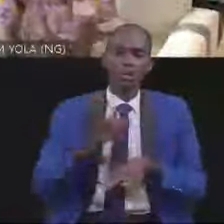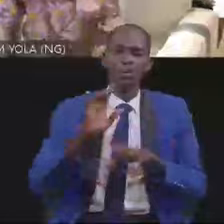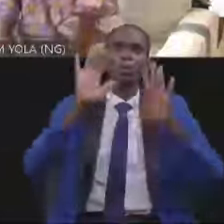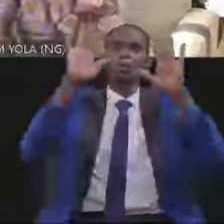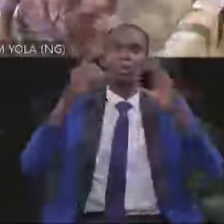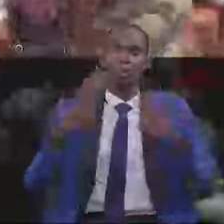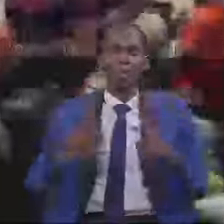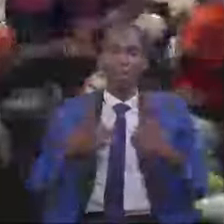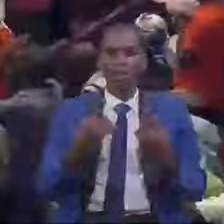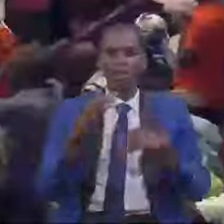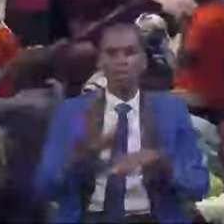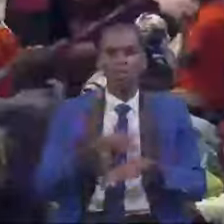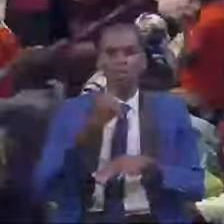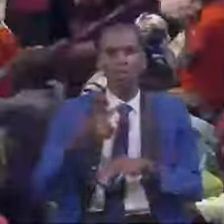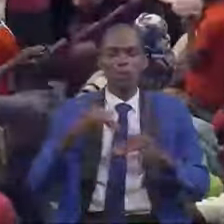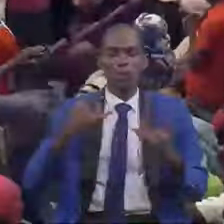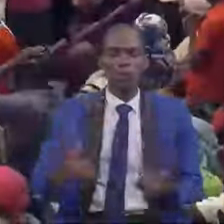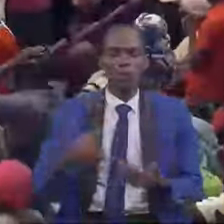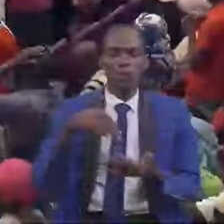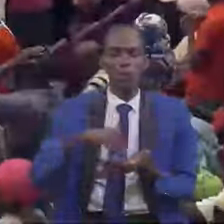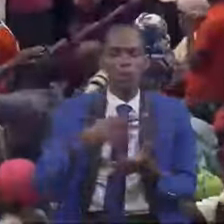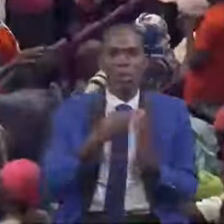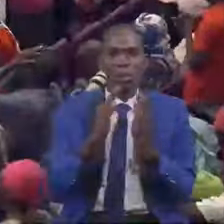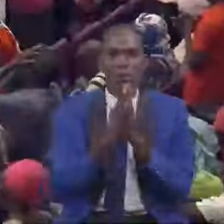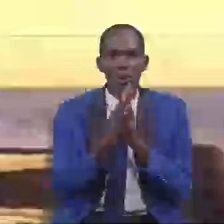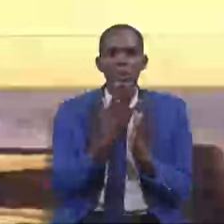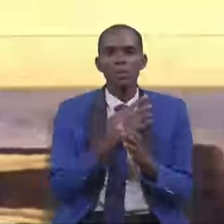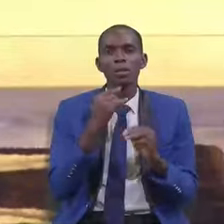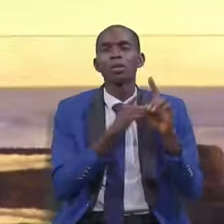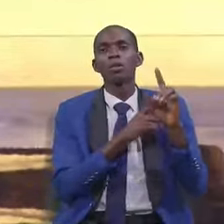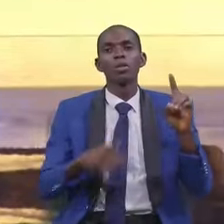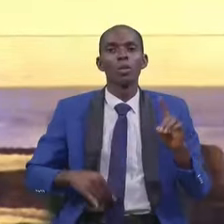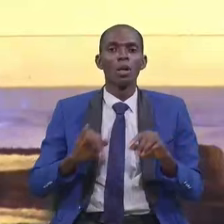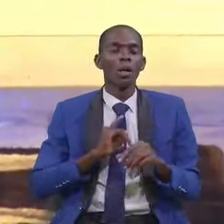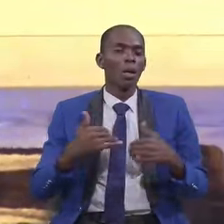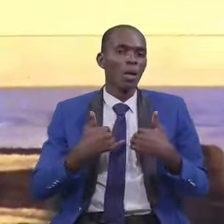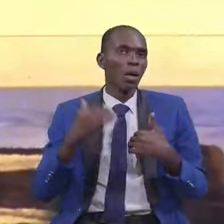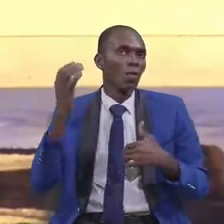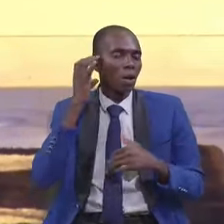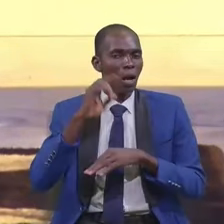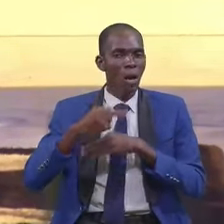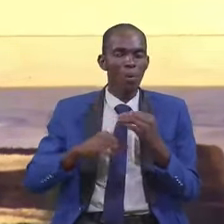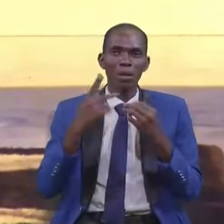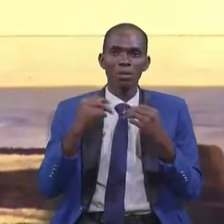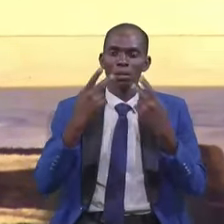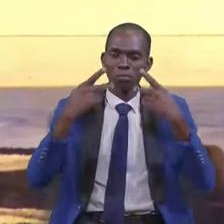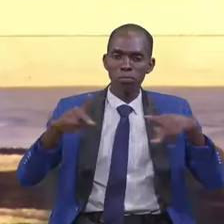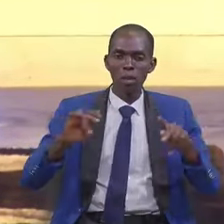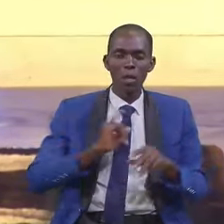Ouvrez la bouche et dites au Seigneur, Seigneur, j'ai entendu la proclamation, j'ai entendu parler de la prescription, j'ai entendu parler